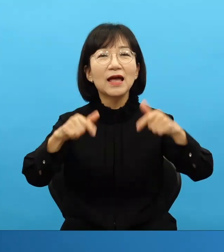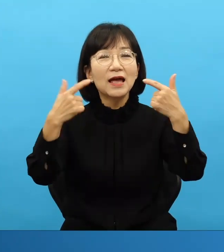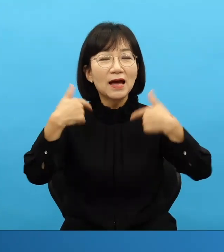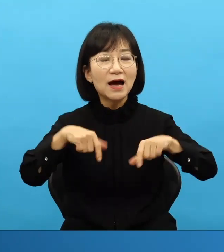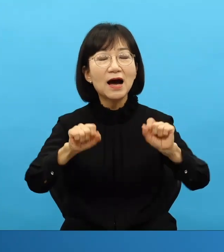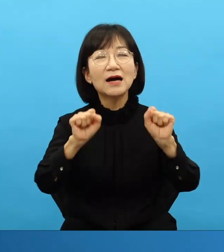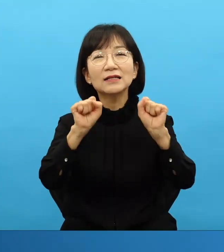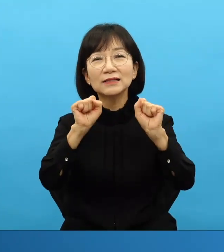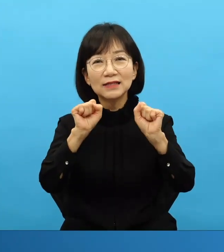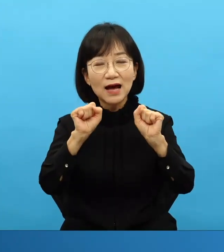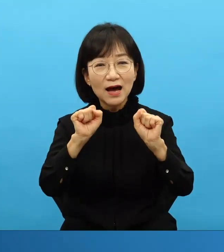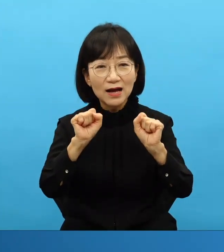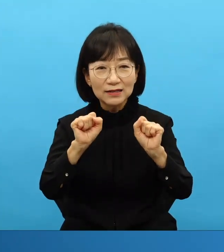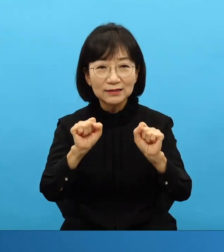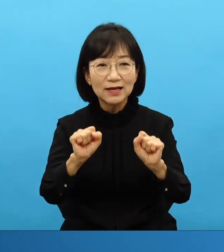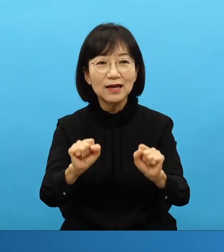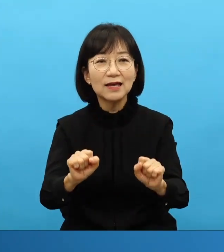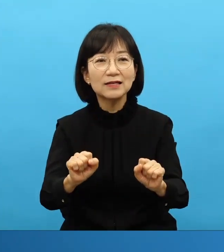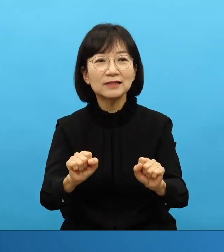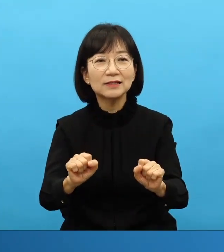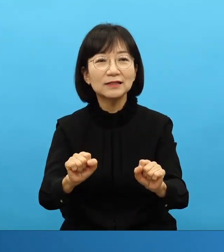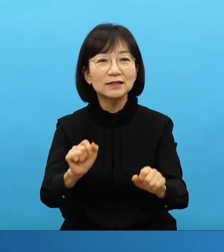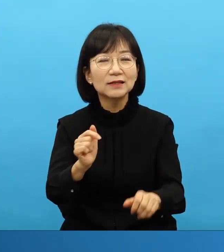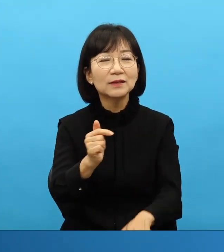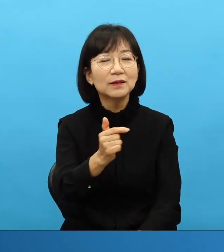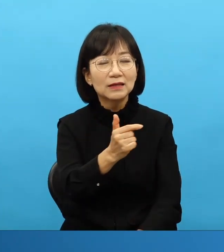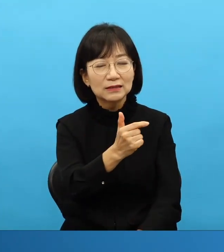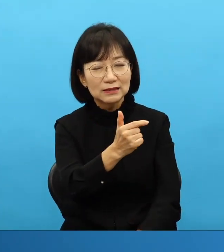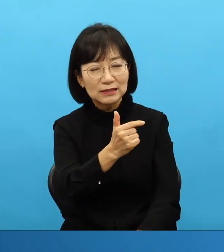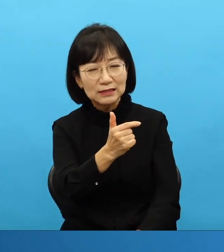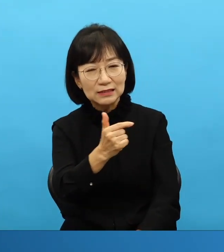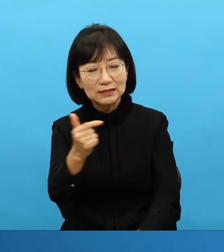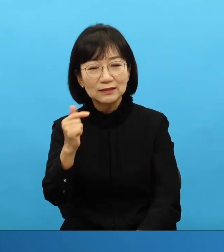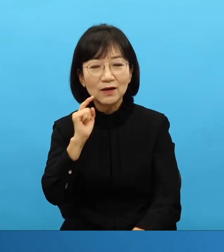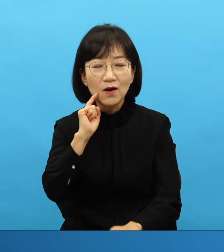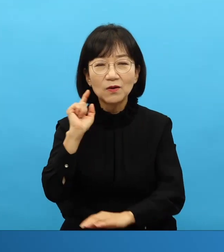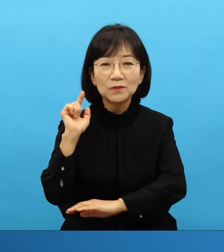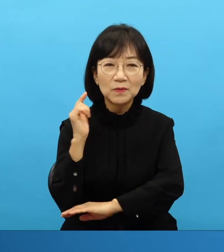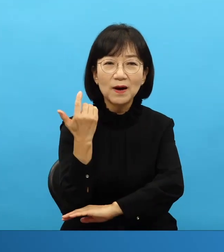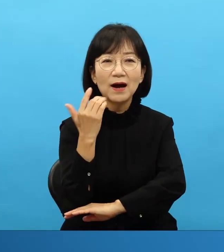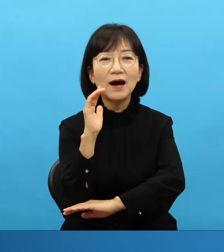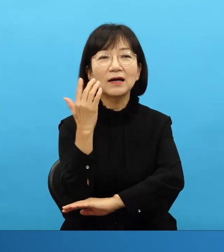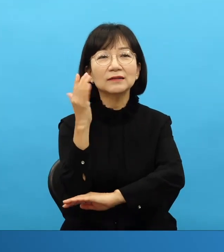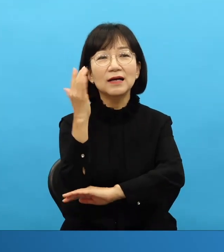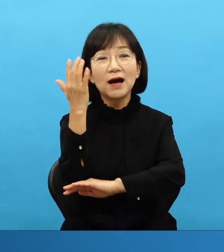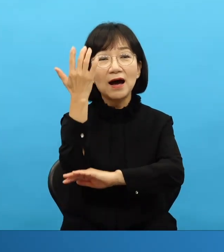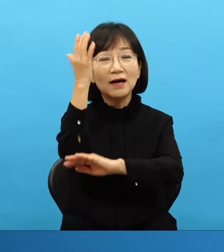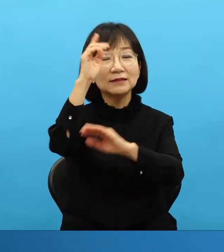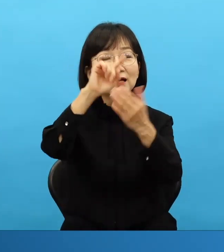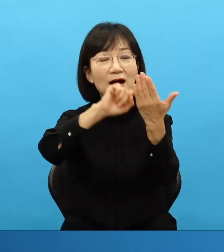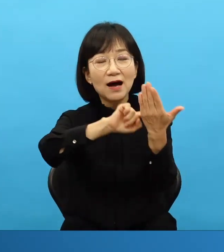중에 항상 계시고 그는 영광